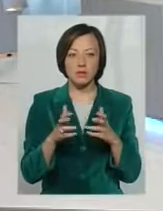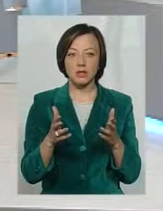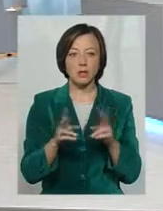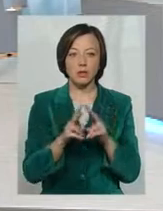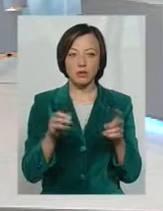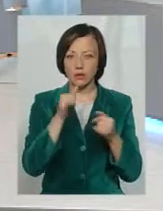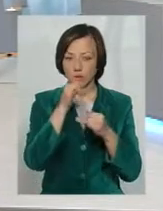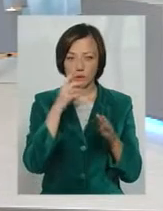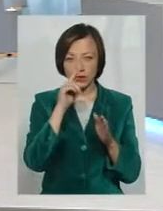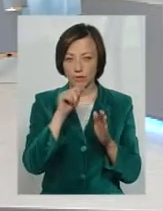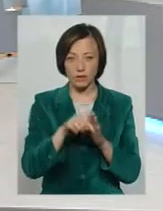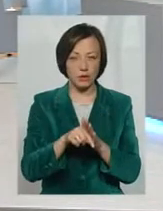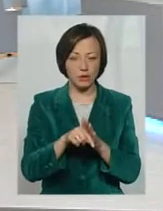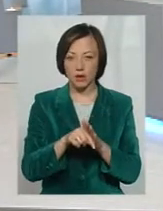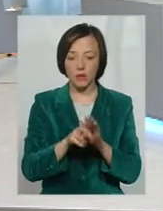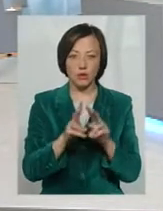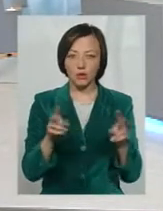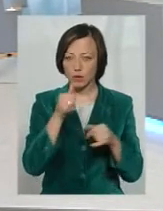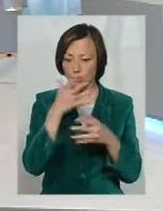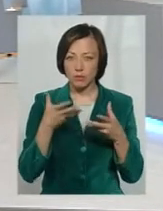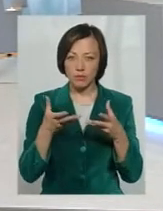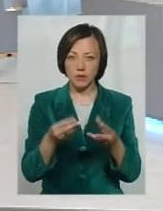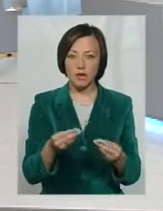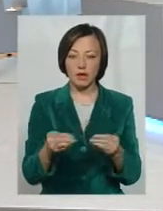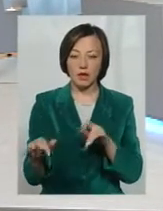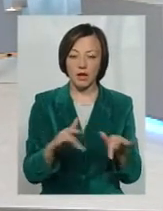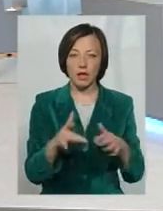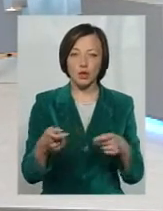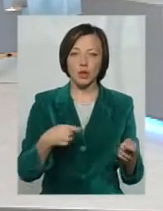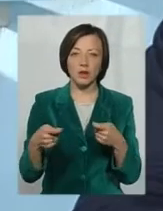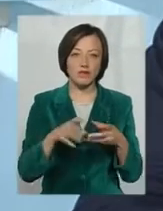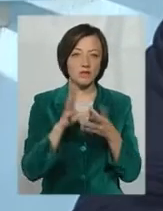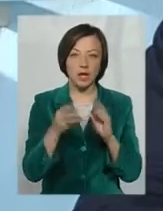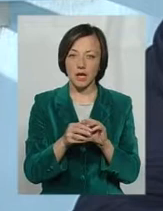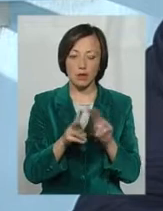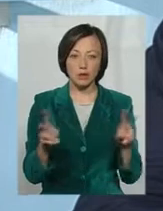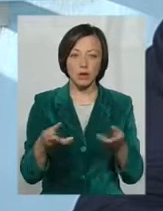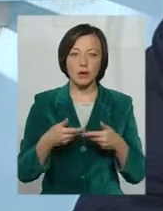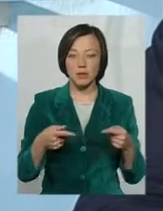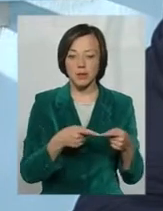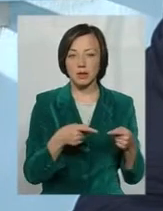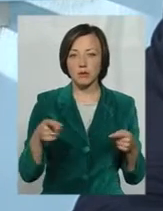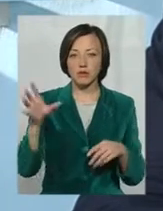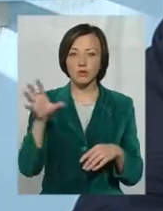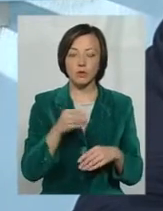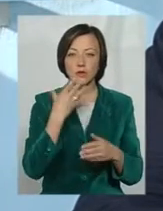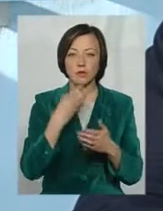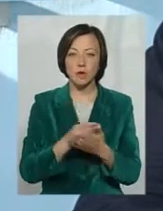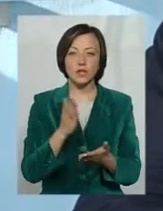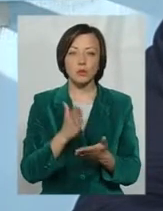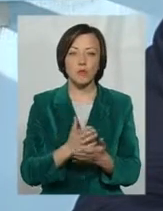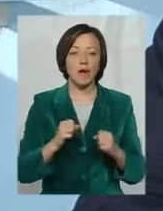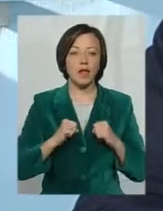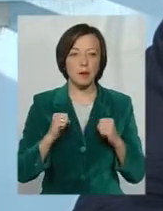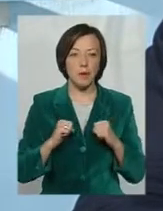може втрутитись, ніхто не може втрутитись. Ніхто не може вплинути на хід торгів. Взагалі ніхто. Тобто ми на протязі всього свого існування